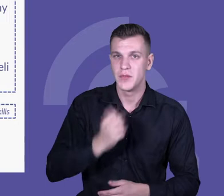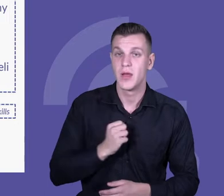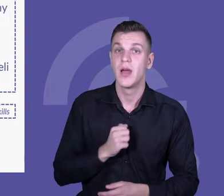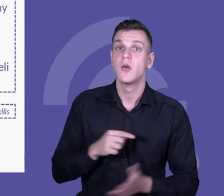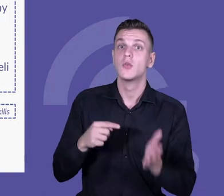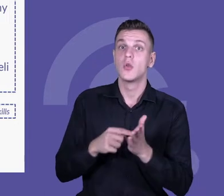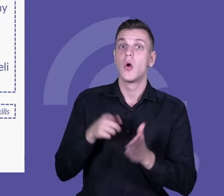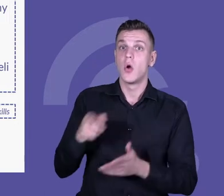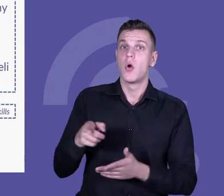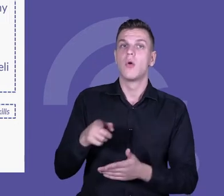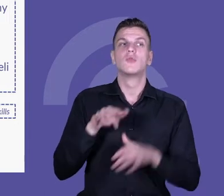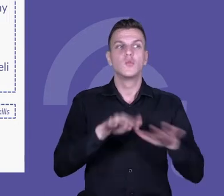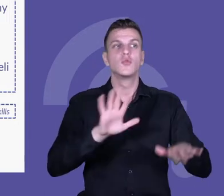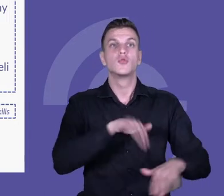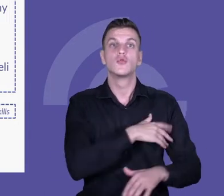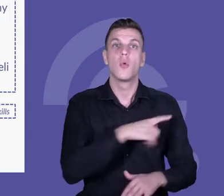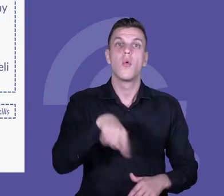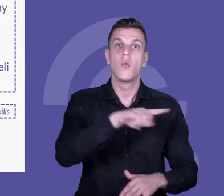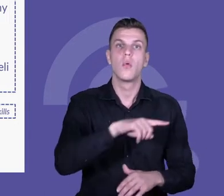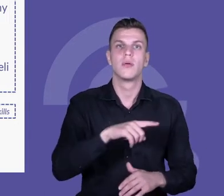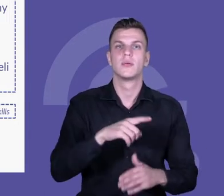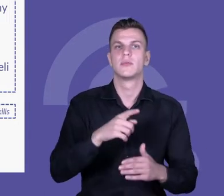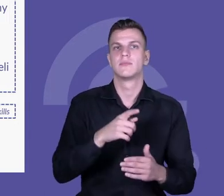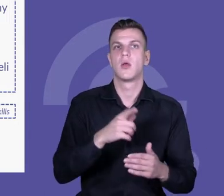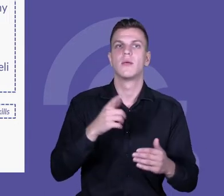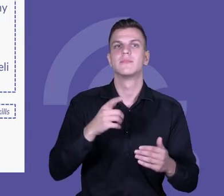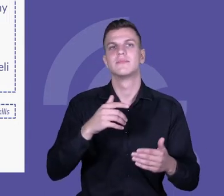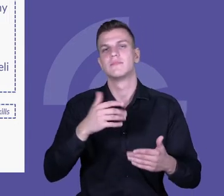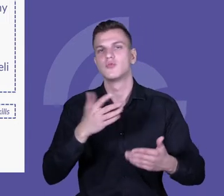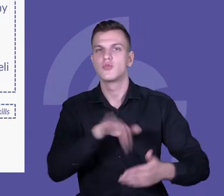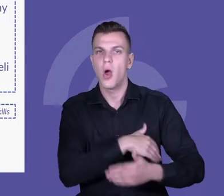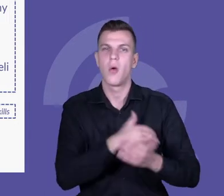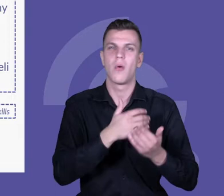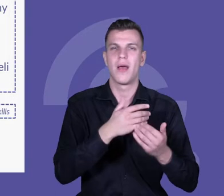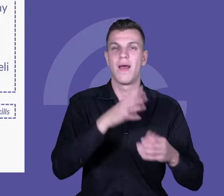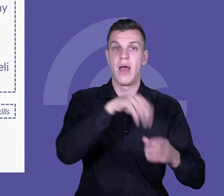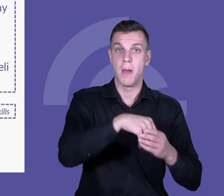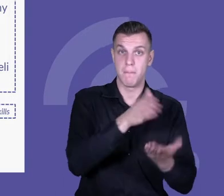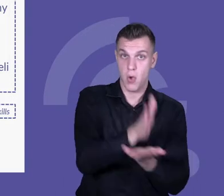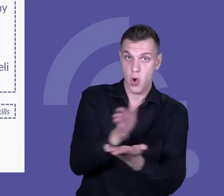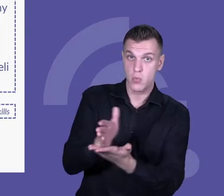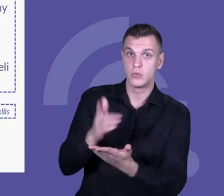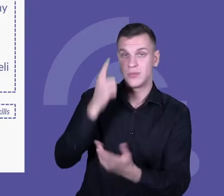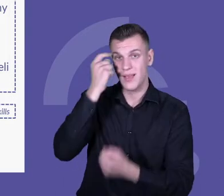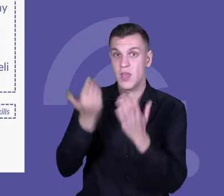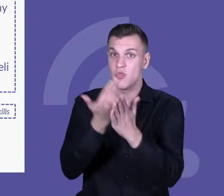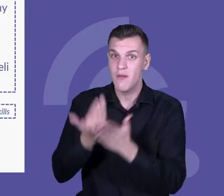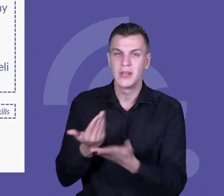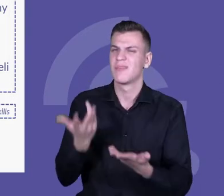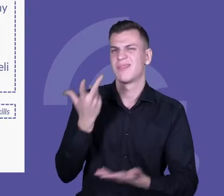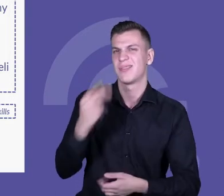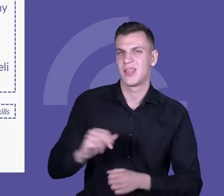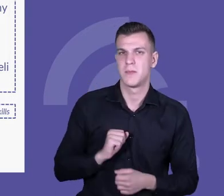nie sprzyja innowacyjności, a klimat sprzyjający innowacjom jest bardzo ważny. Natomiast trzeci element to jest element związany